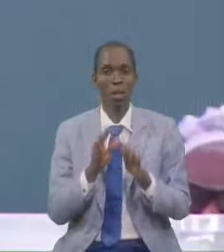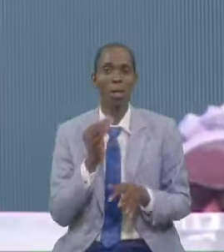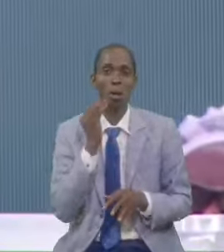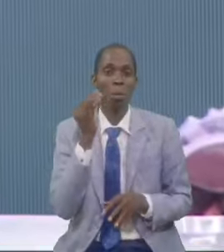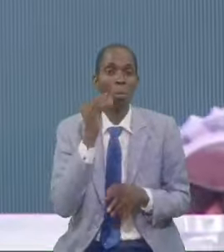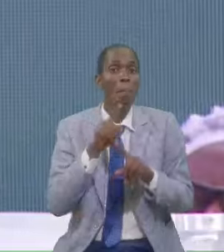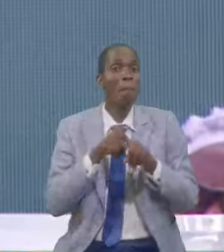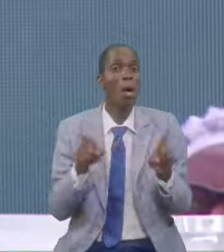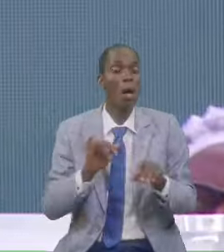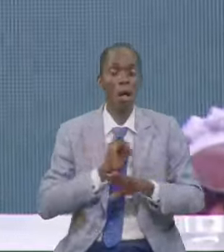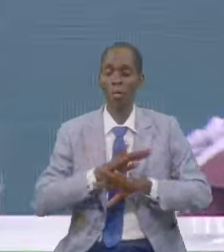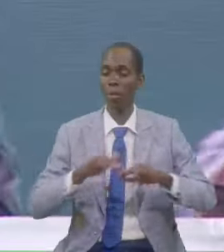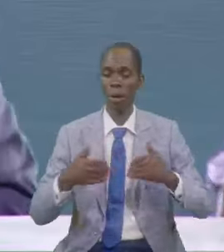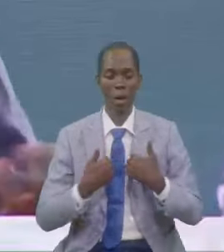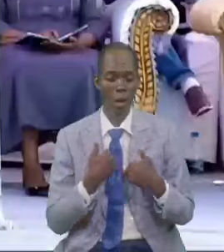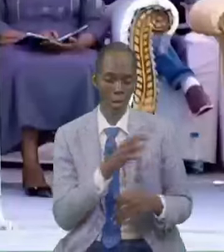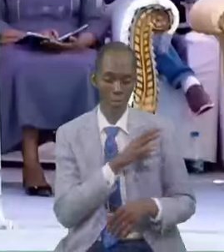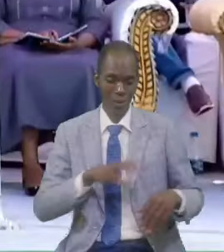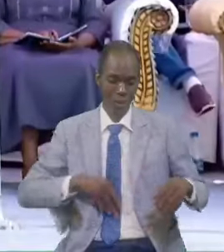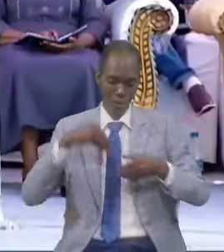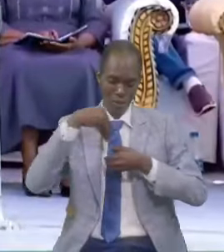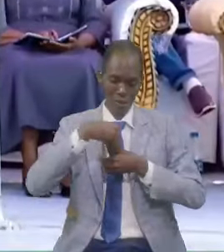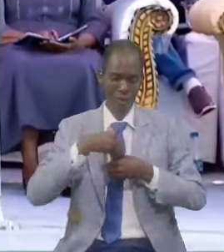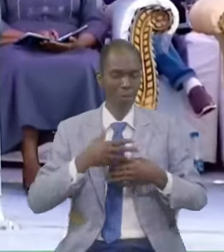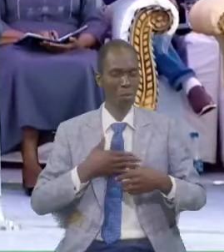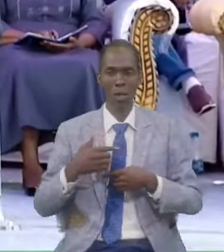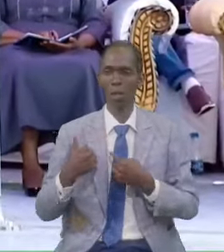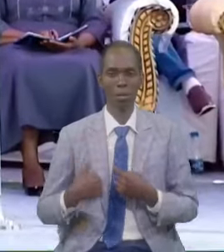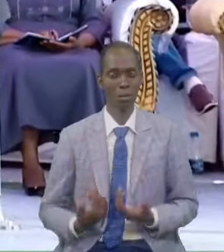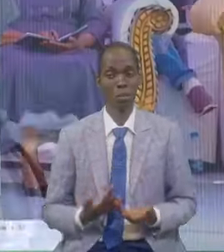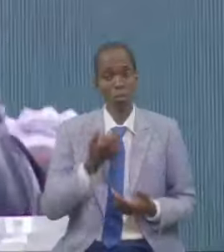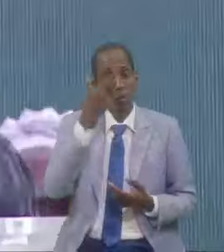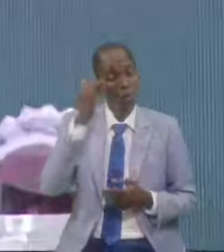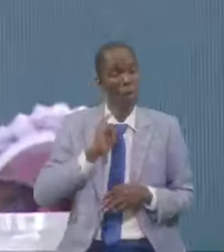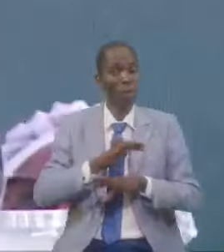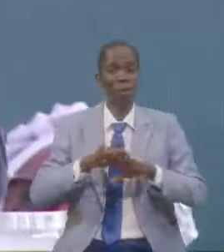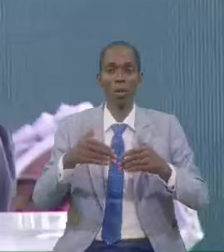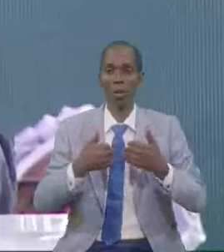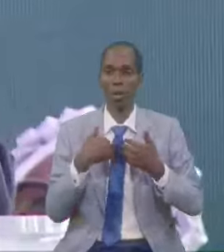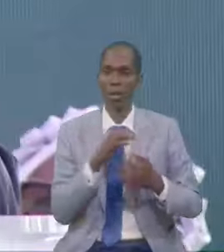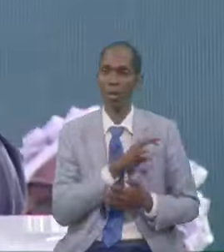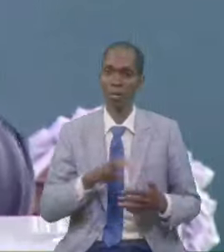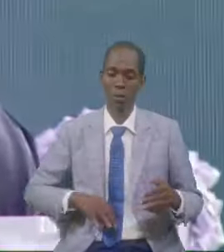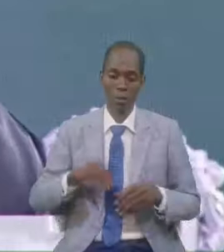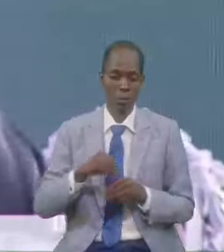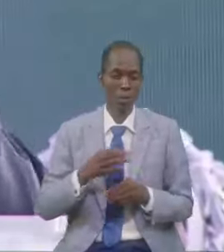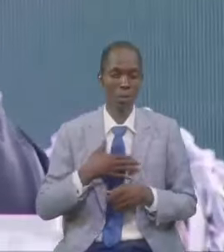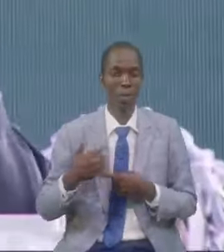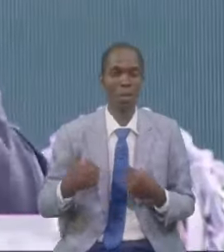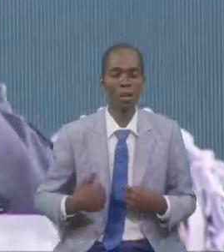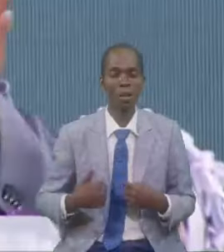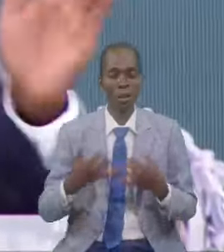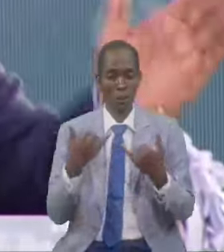మై హార్ట్, క్రీస్తు నా హృదయంలో లేకపోతే ఐ డిడ్ నాట్ హావ్ క్రైస్ట్ ఇన్ మై లైఫ్, నా జీవితంలో క్రీస్తు లేడు. When you separate